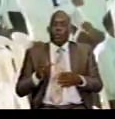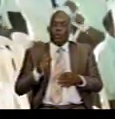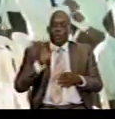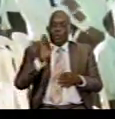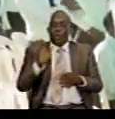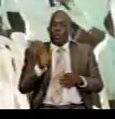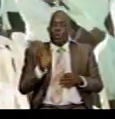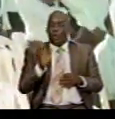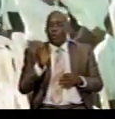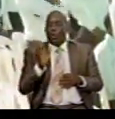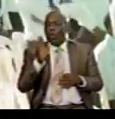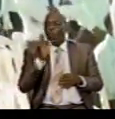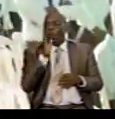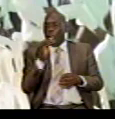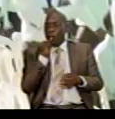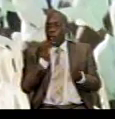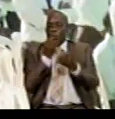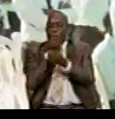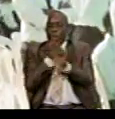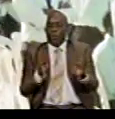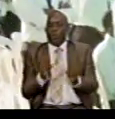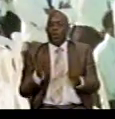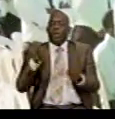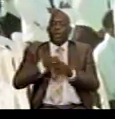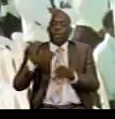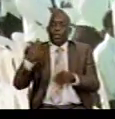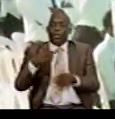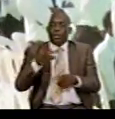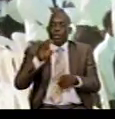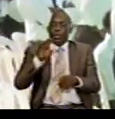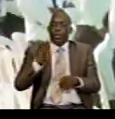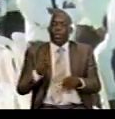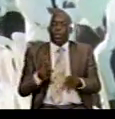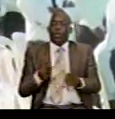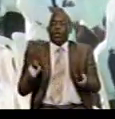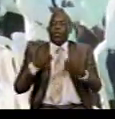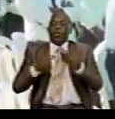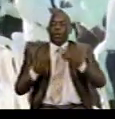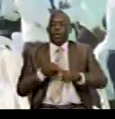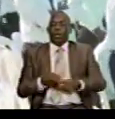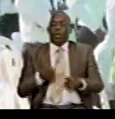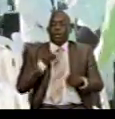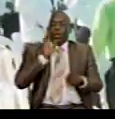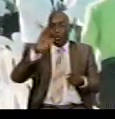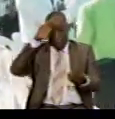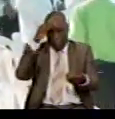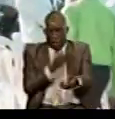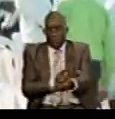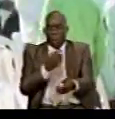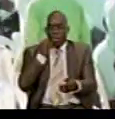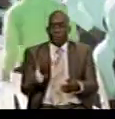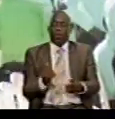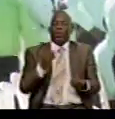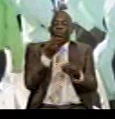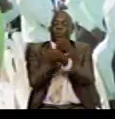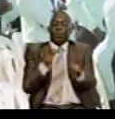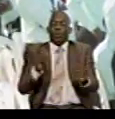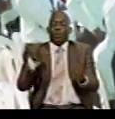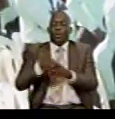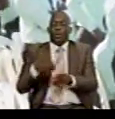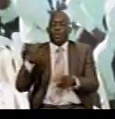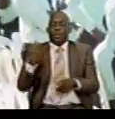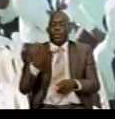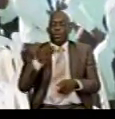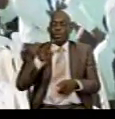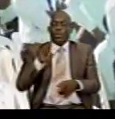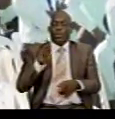est sauvé. In GCK program. Dans la croisade. Can't you thank the Lord? Pourquoi ne pas remercier your le Seigneur? Your son is saved. Ton fils est sauvé. In GCK program. Dans le